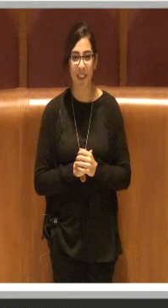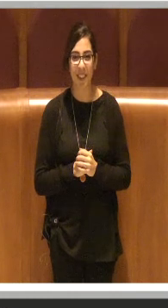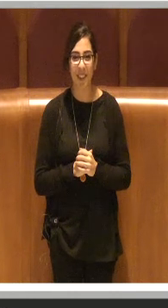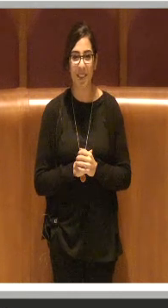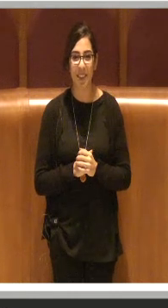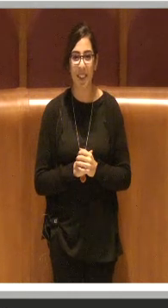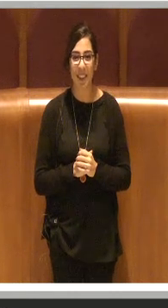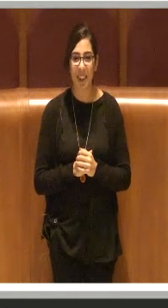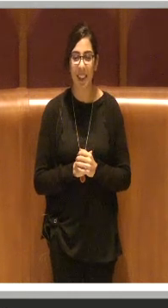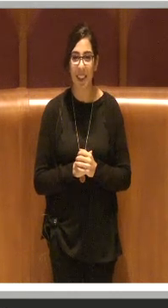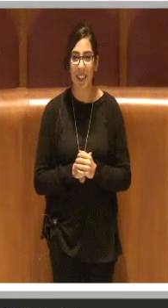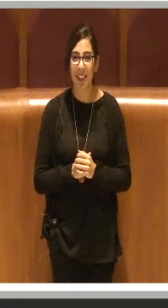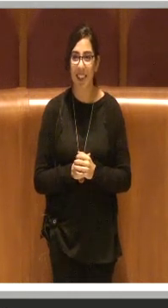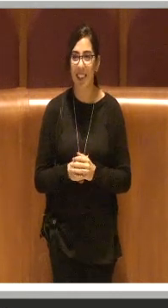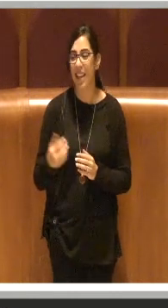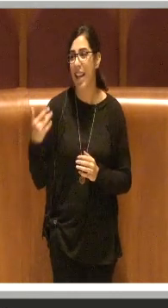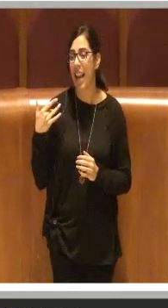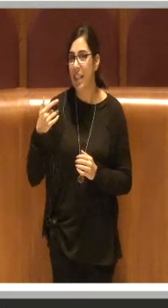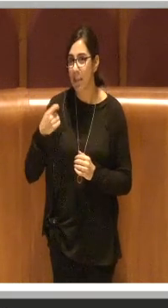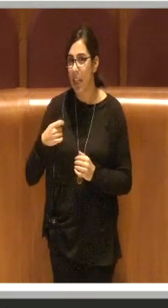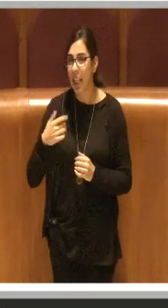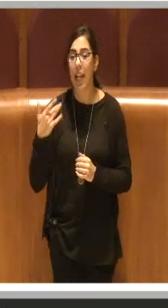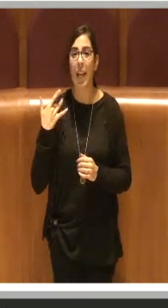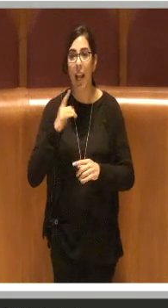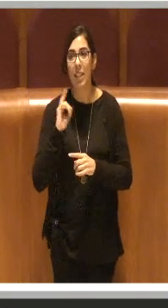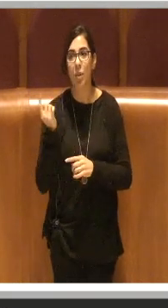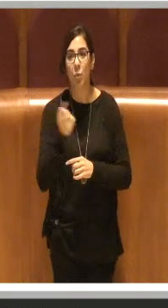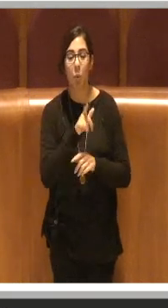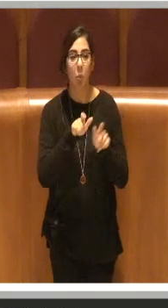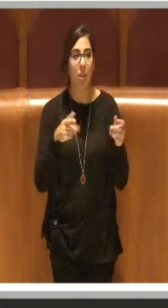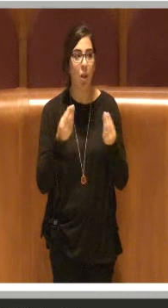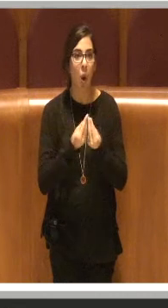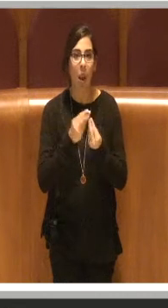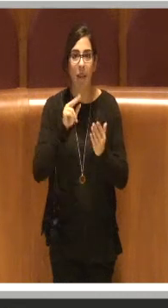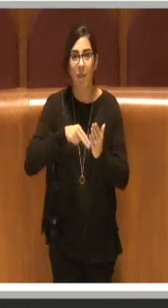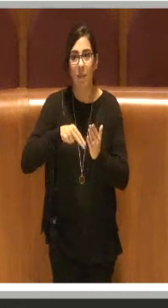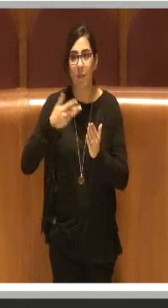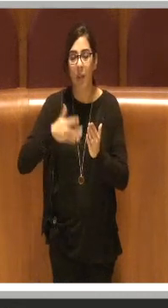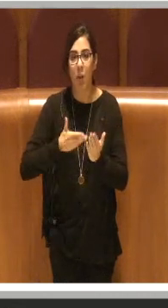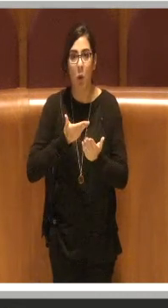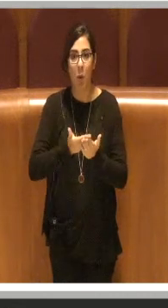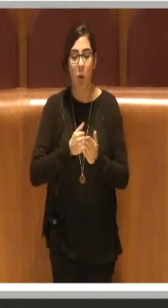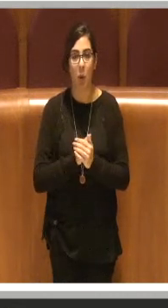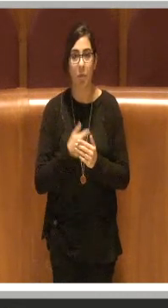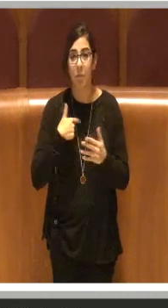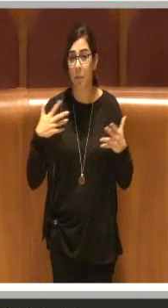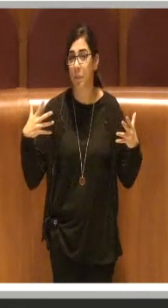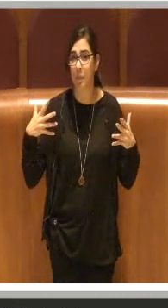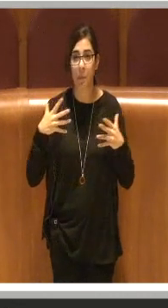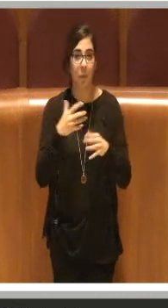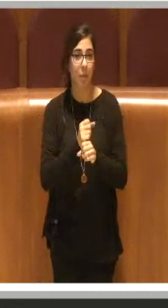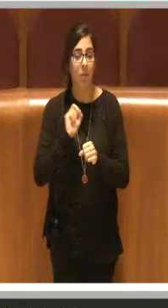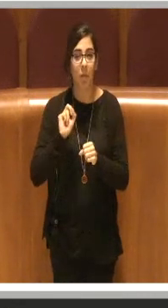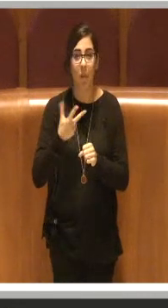Grazie Presidente, ringrazio tutti i colleghi che hanno sottoscritto la mozione. Farò un rapidissimo riassunto